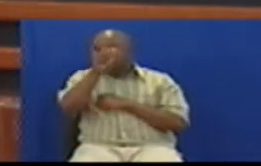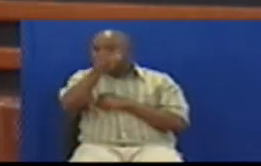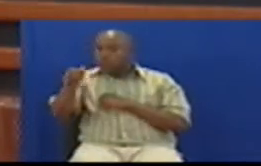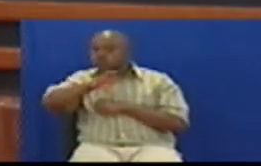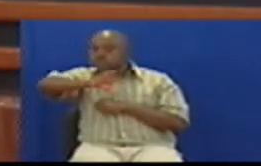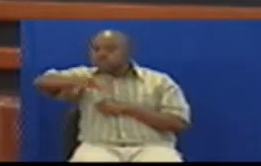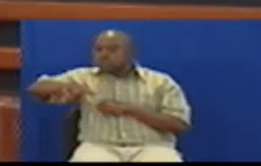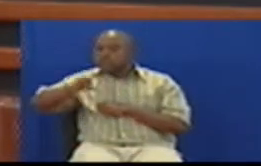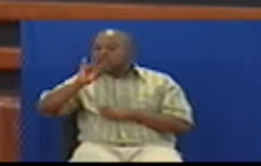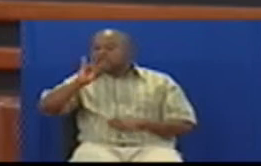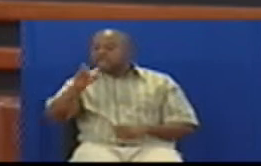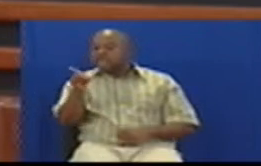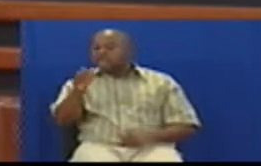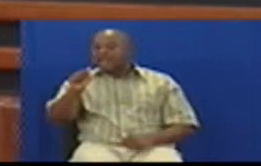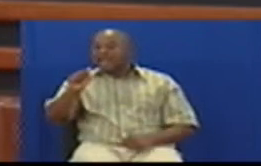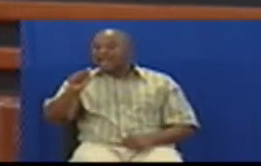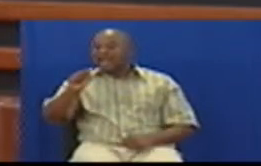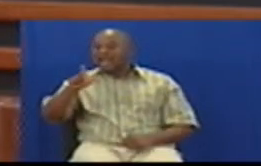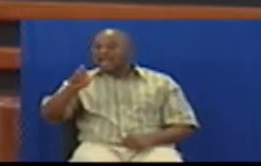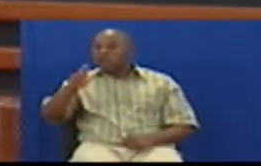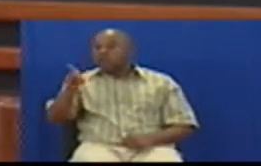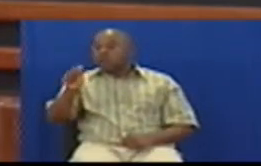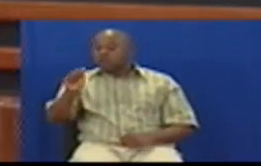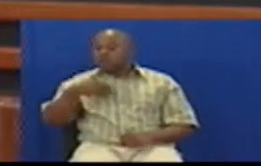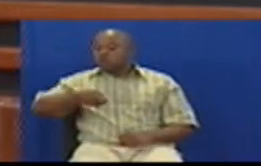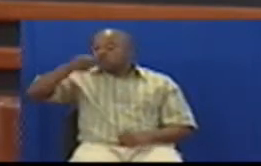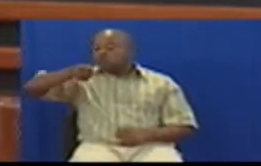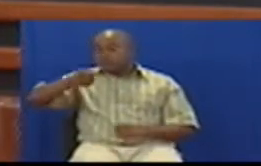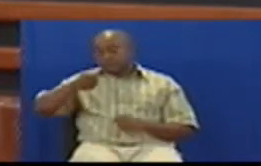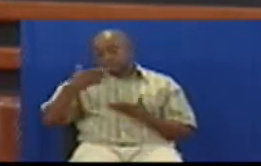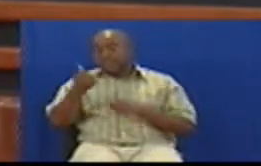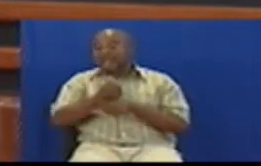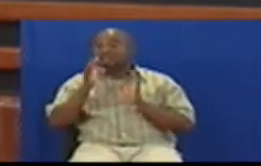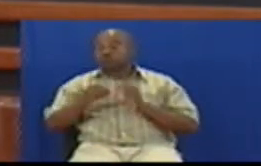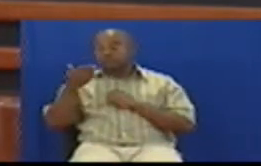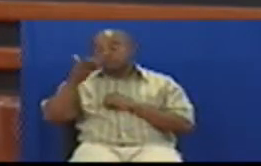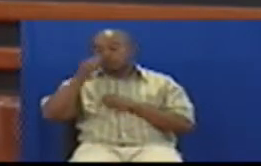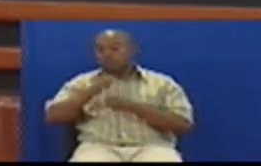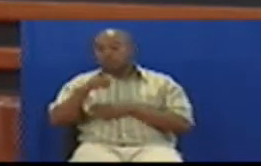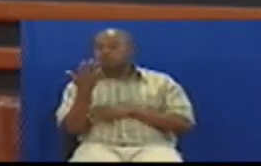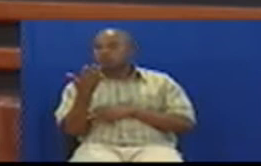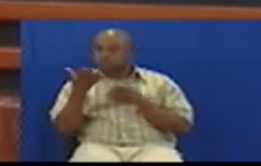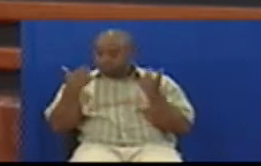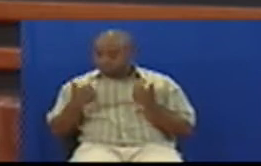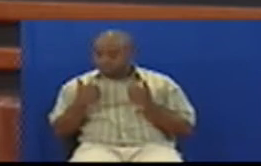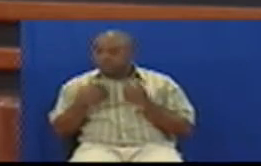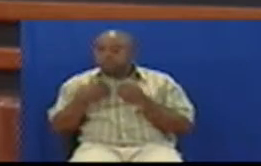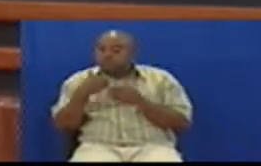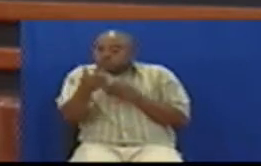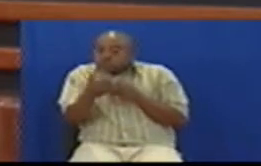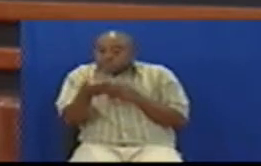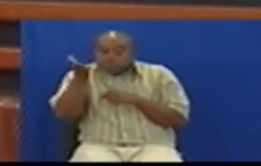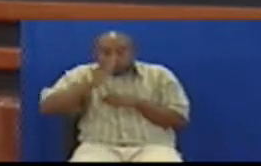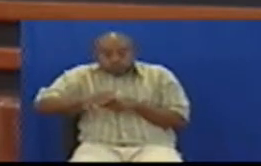kazi nzuri ya serikali hii ya awamu ya tano inayofanya katika kipindi chote, na sasa tunaelekea kumaliza miaka mitano. Nampongeza